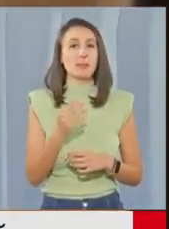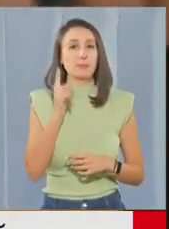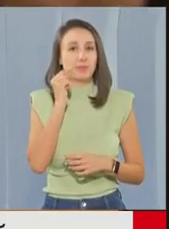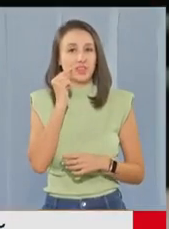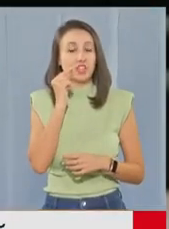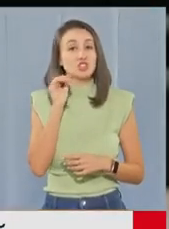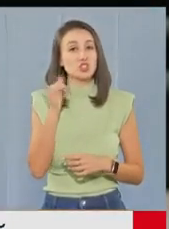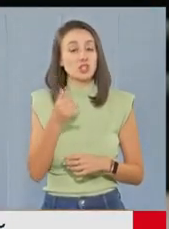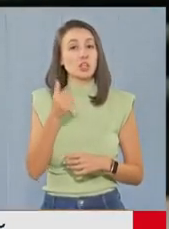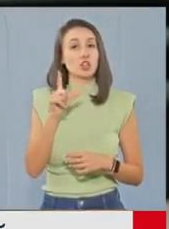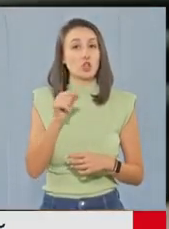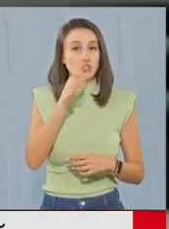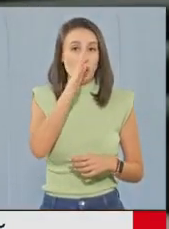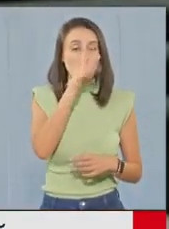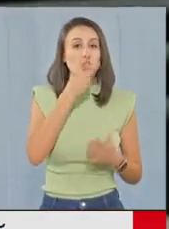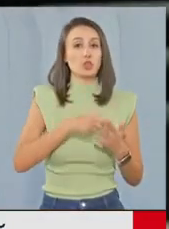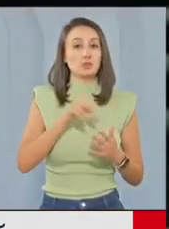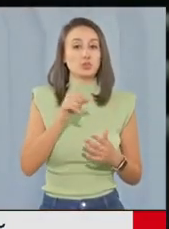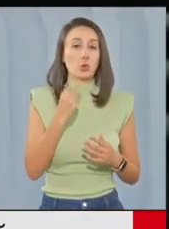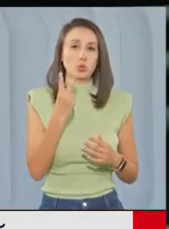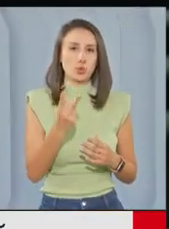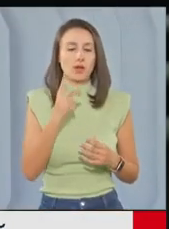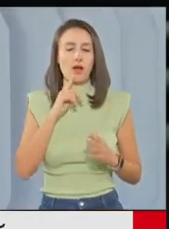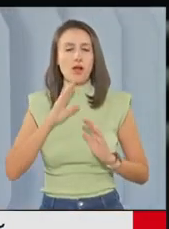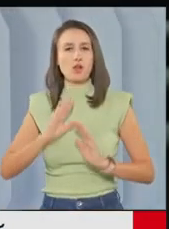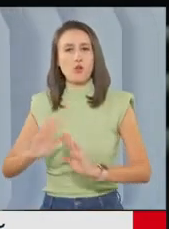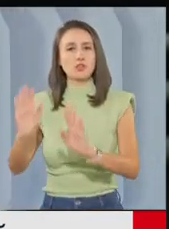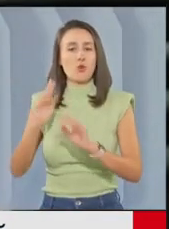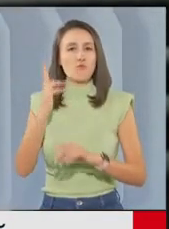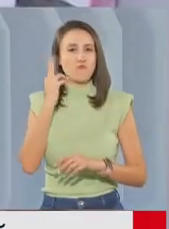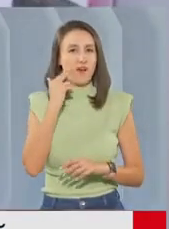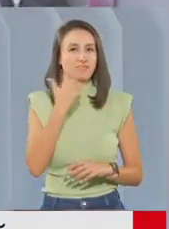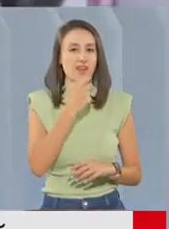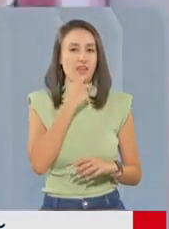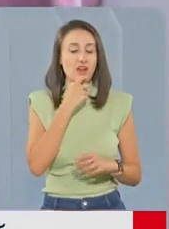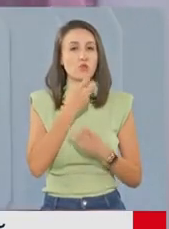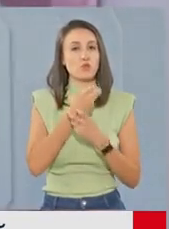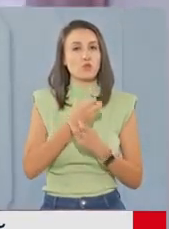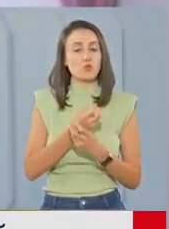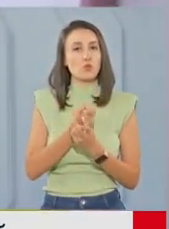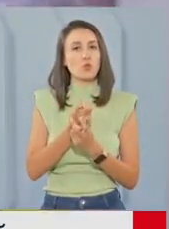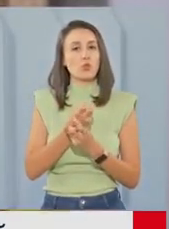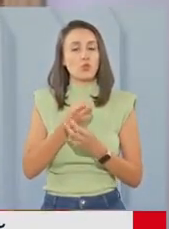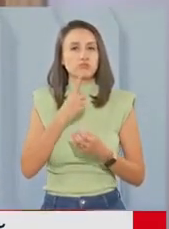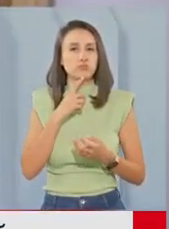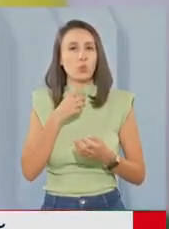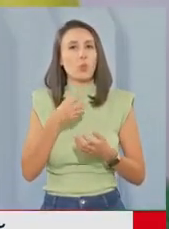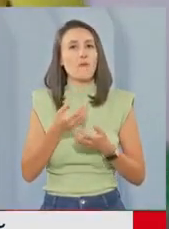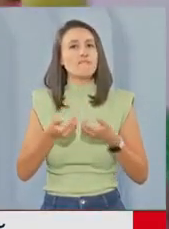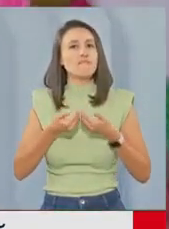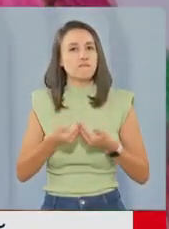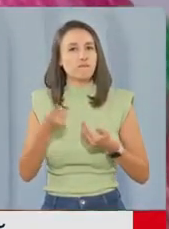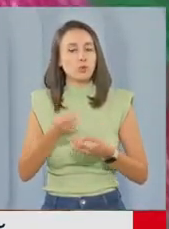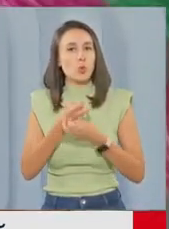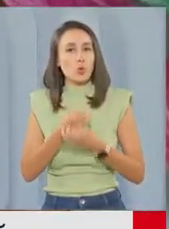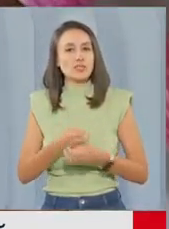Pitești iar în 20 Aprilie 2022 a trântit o fetiță de trei ani cu fundul de oliță din plastic de așa natură